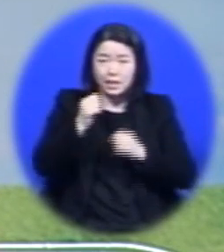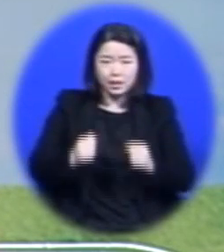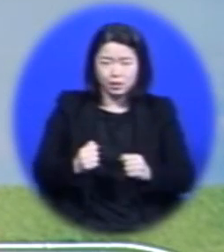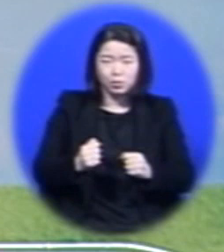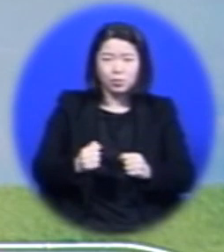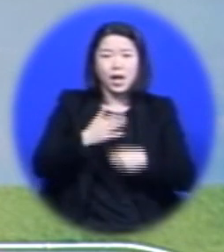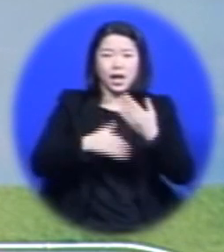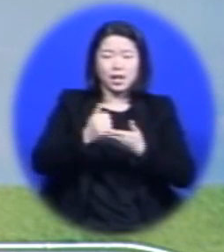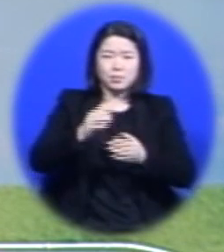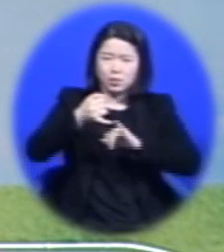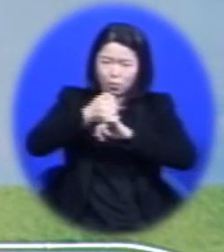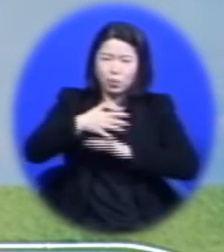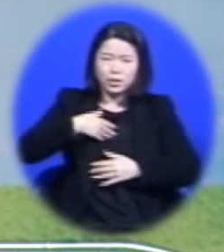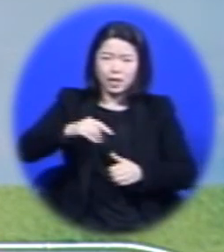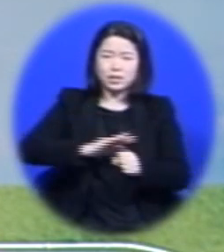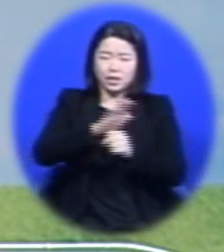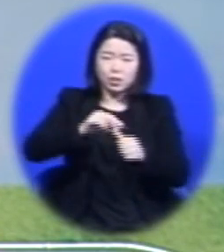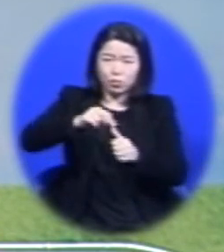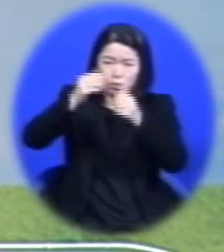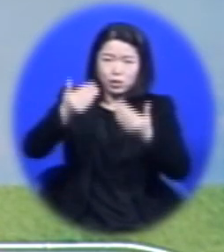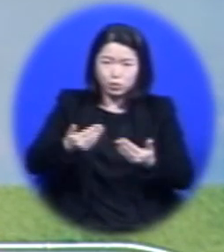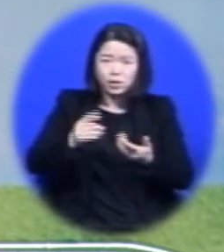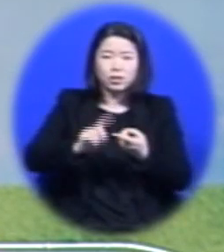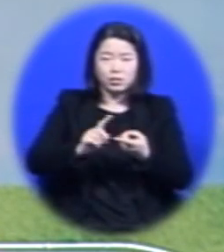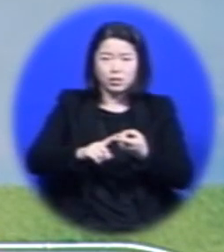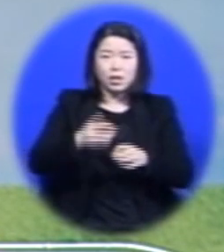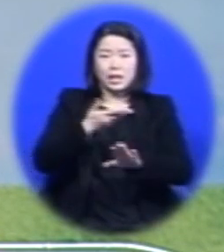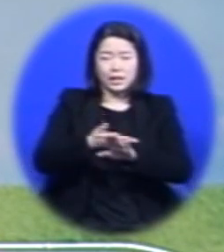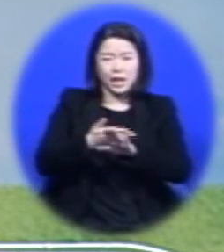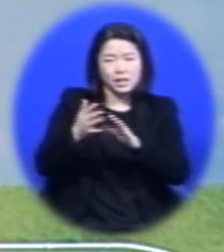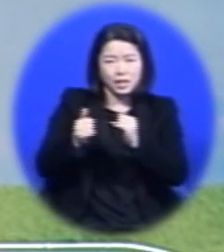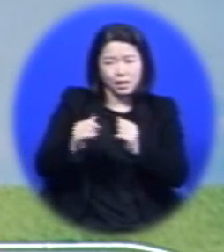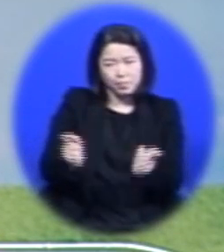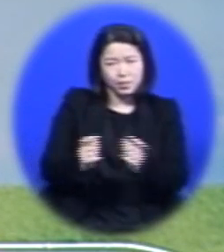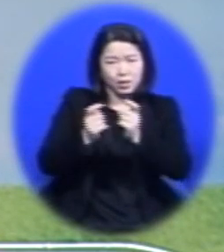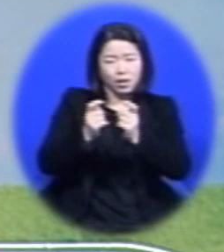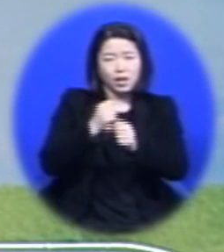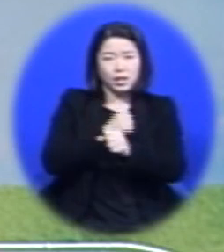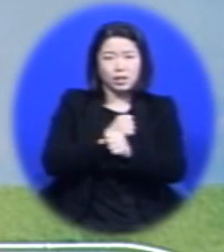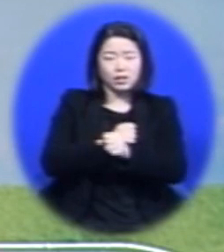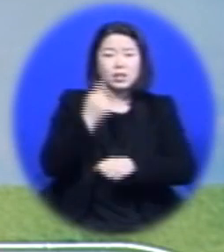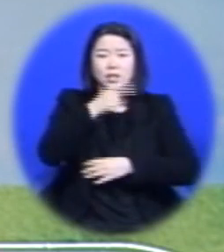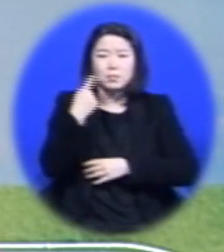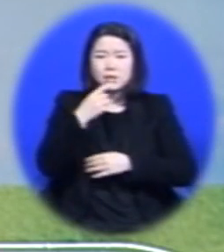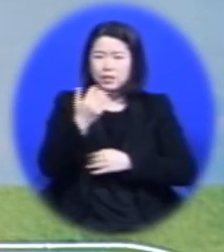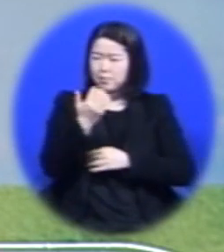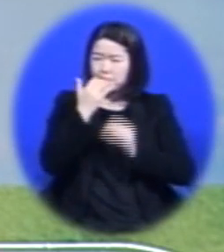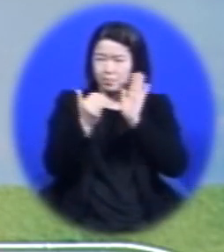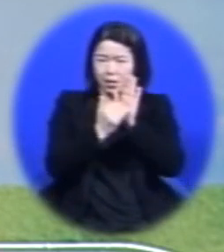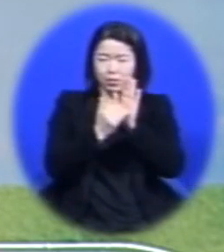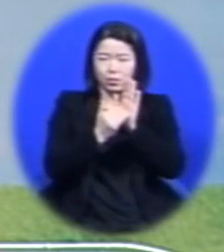하나님은 반드시 나를 사랑하시고 구원해 주실 것이라고 다른 사람과 디게 논쟁을 하다가 입이 막혀 버립니다